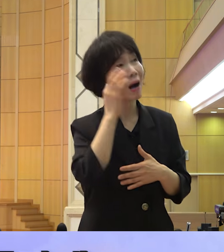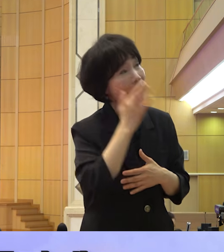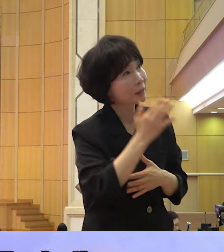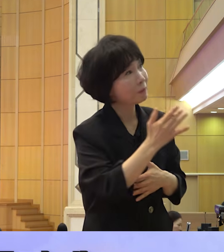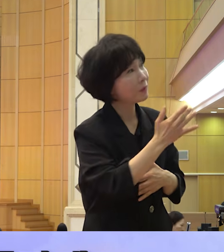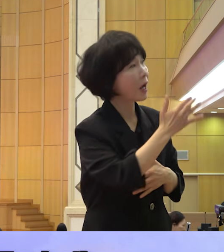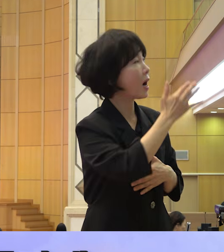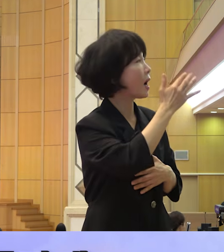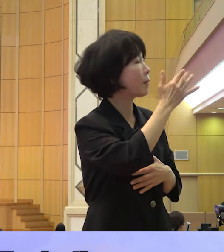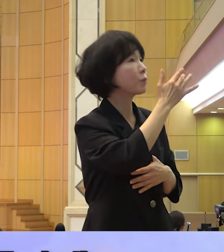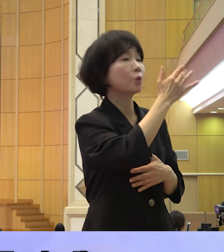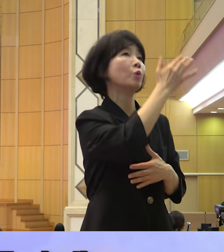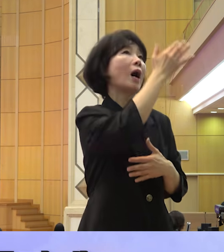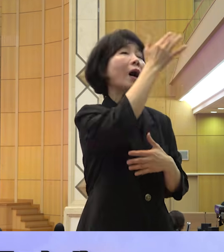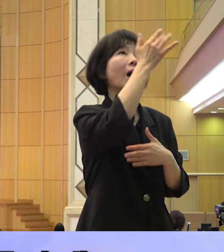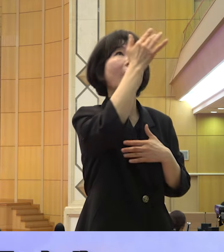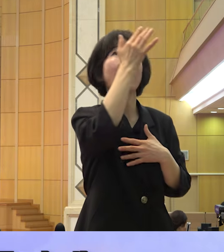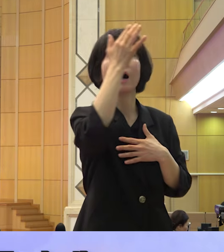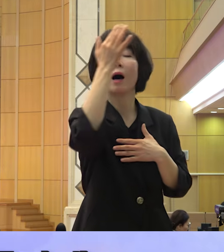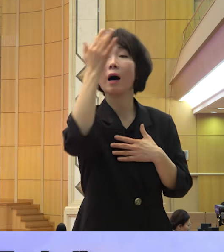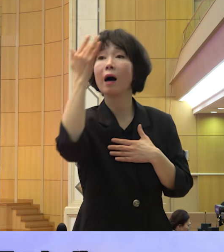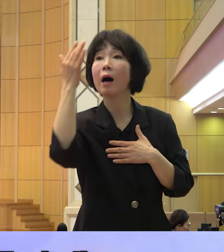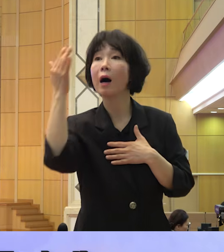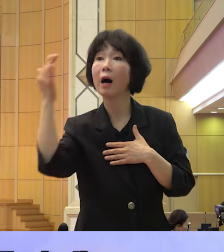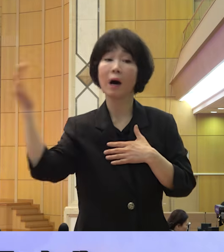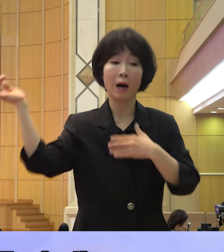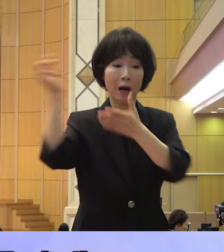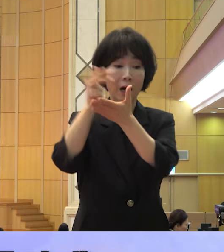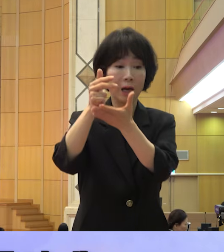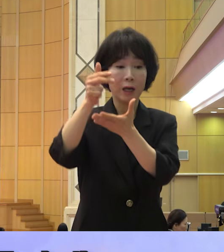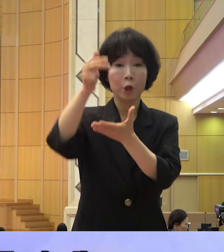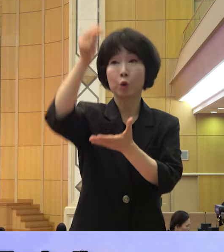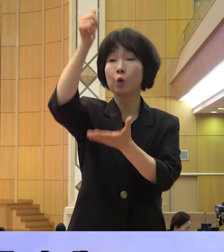너무나도 아름답도다